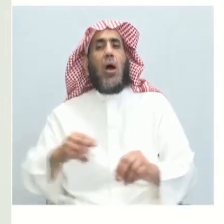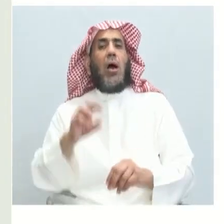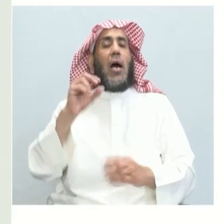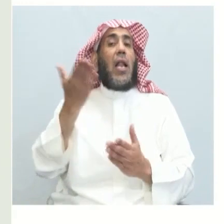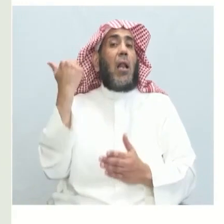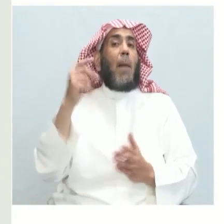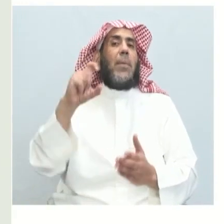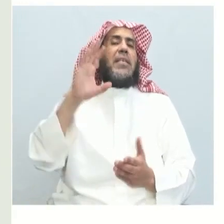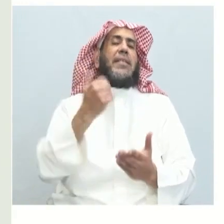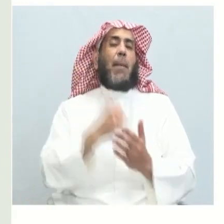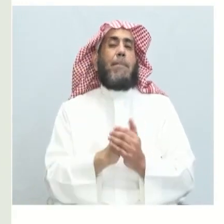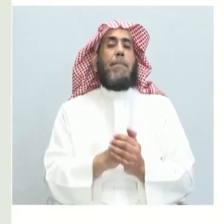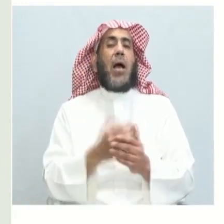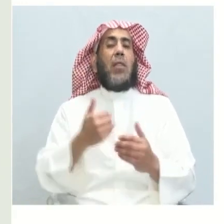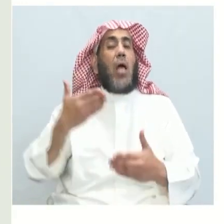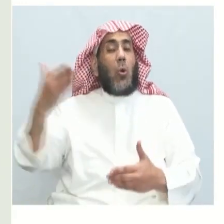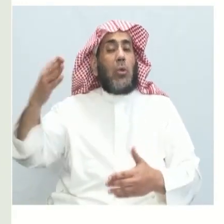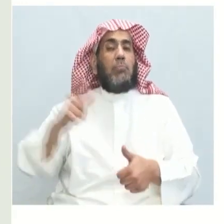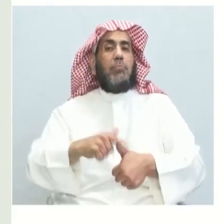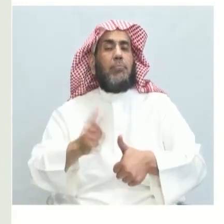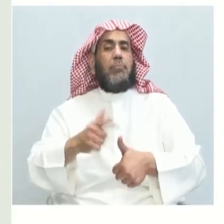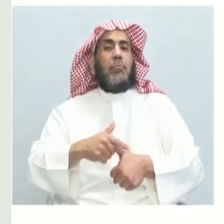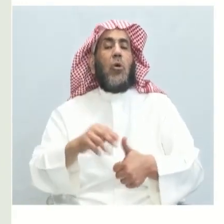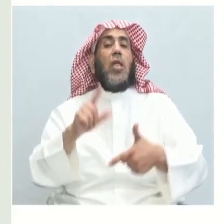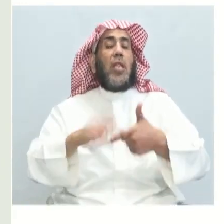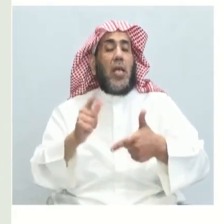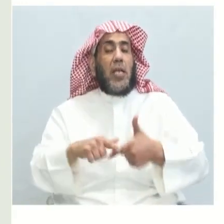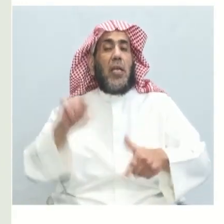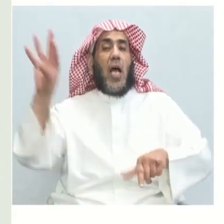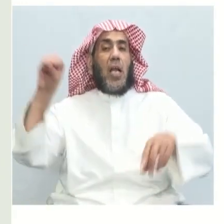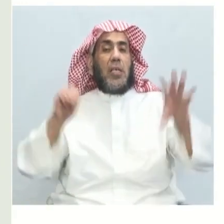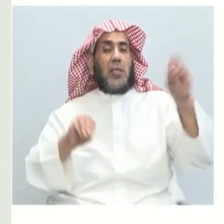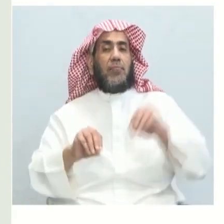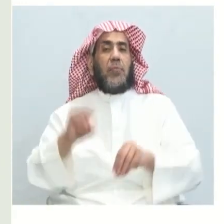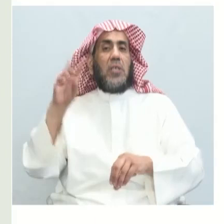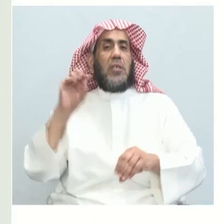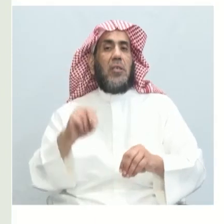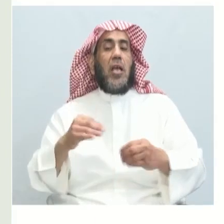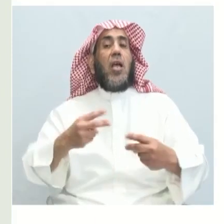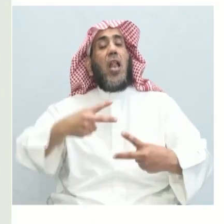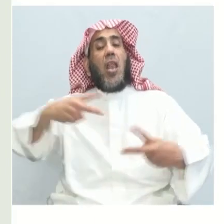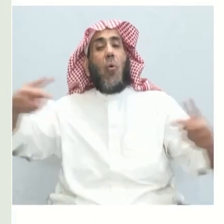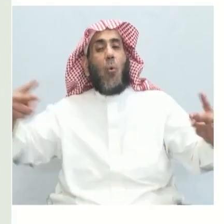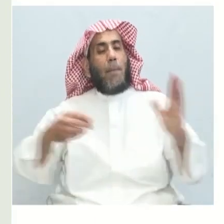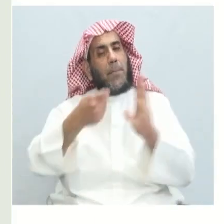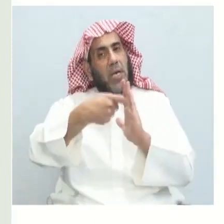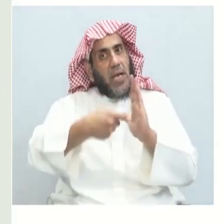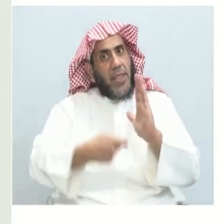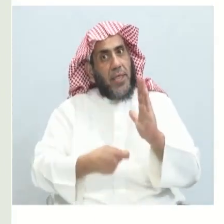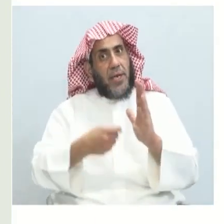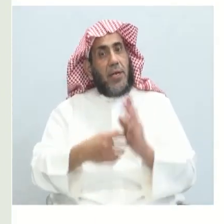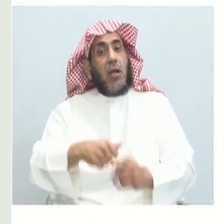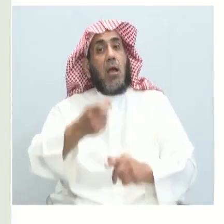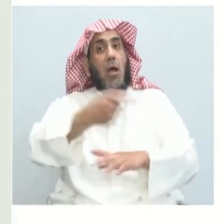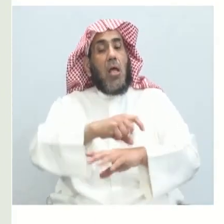الجاهلي اخذنا الخطب وهنا اثنان القصص طبعا القصص هي فن نثري يعتمد